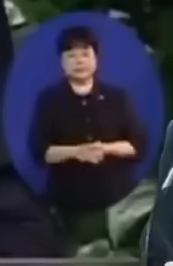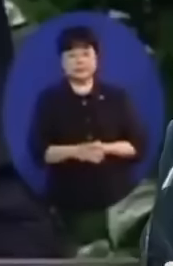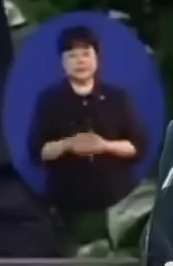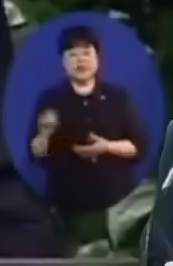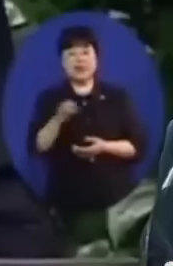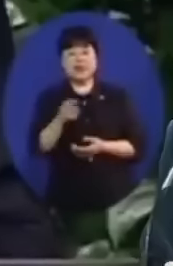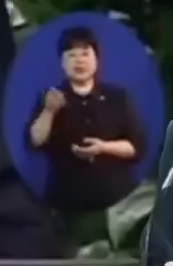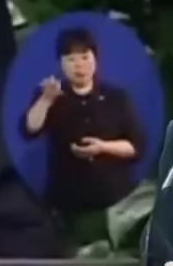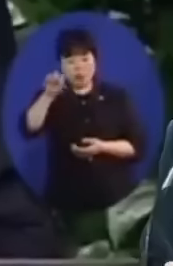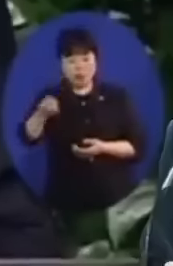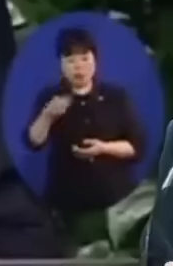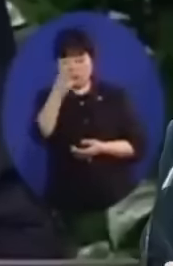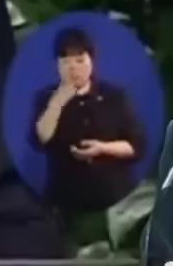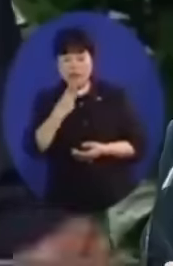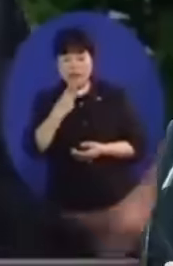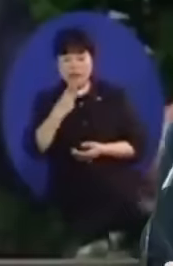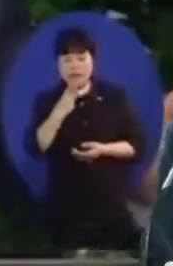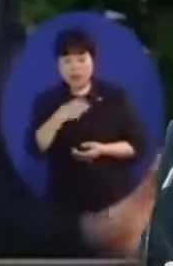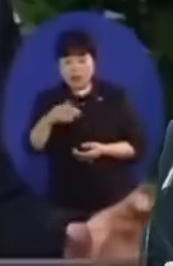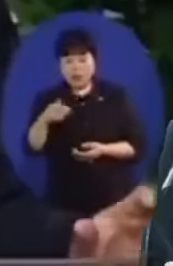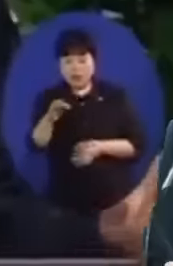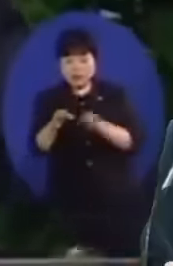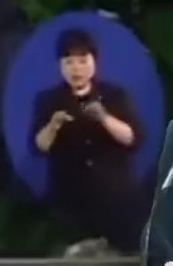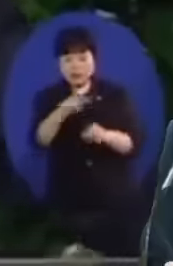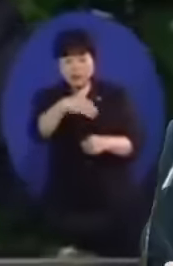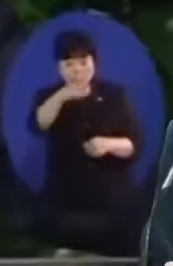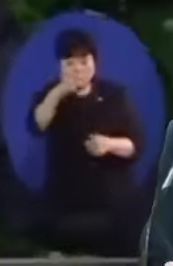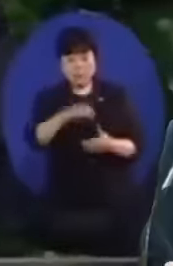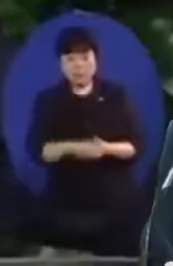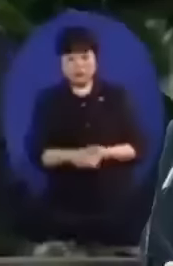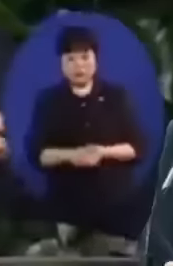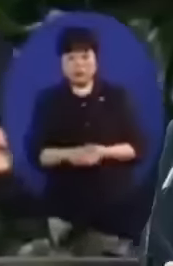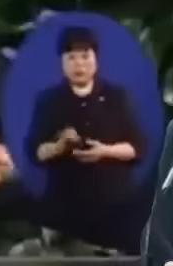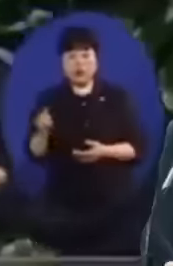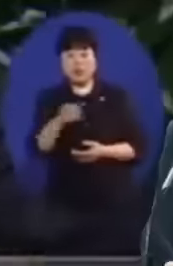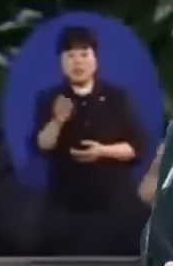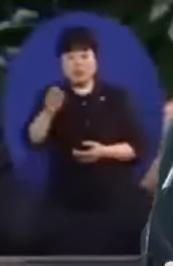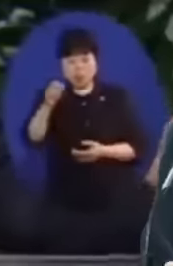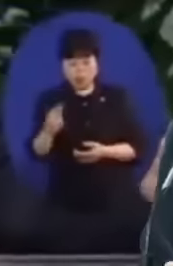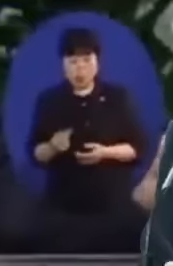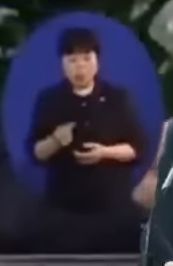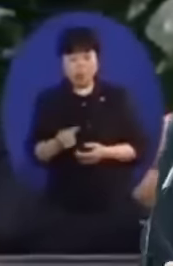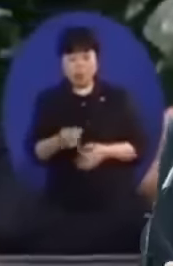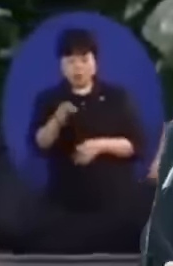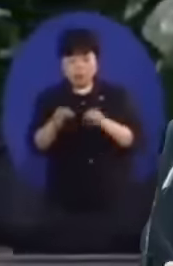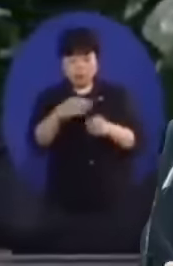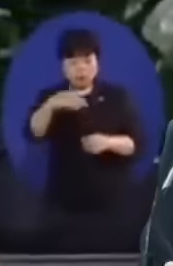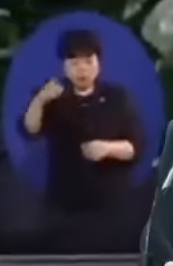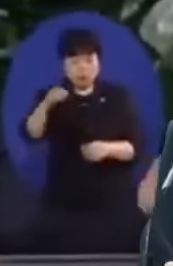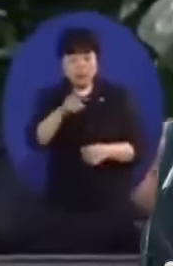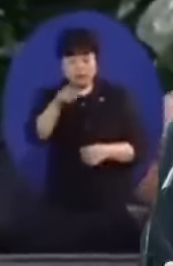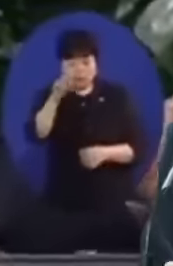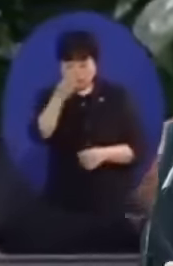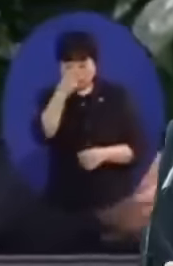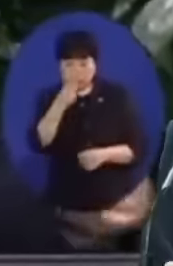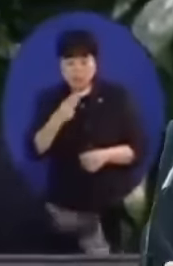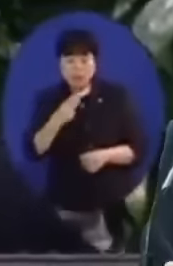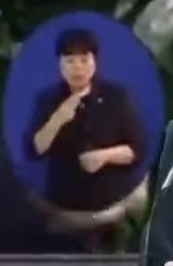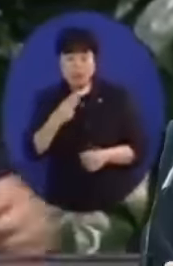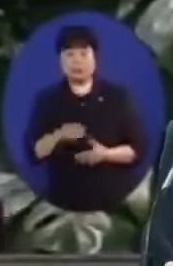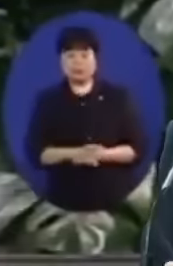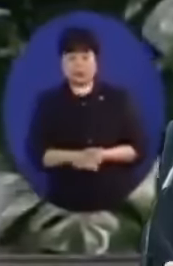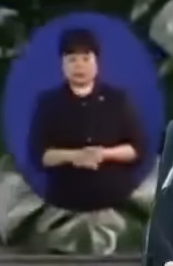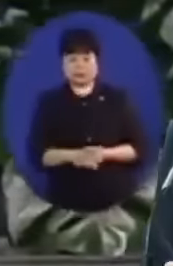여리고에서 왜 예루살렘에 올라옵니까? 장사로 올라옵니다. 여리고에서 물산이 많이 나오기 때문에 많은 물산을